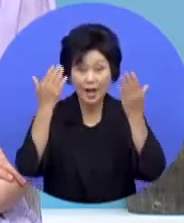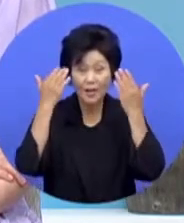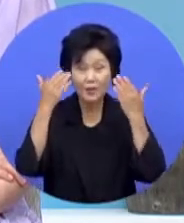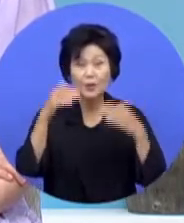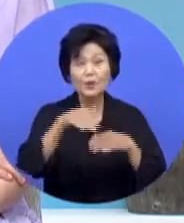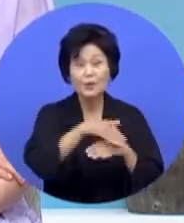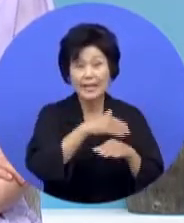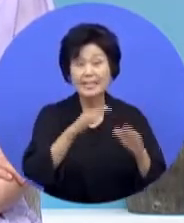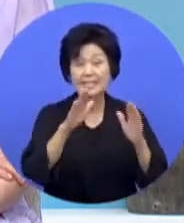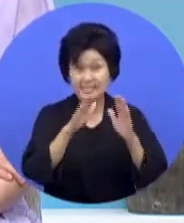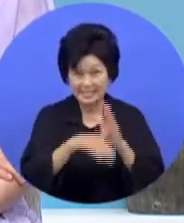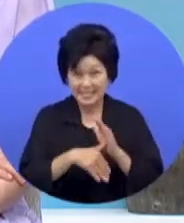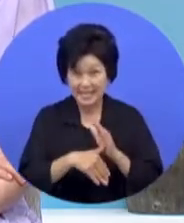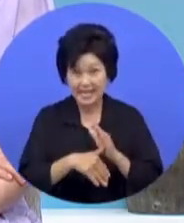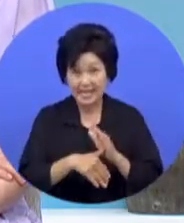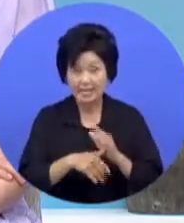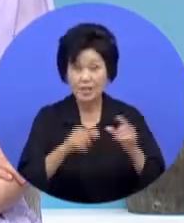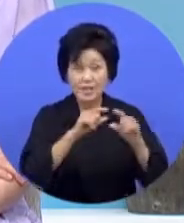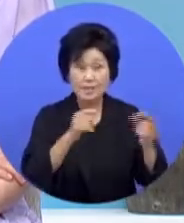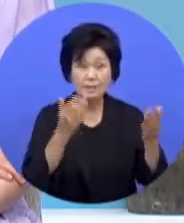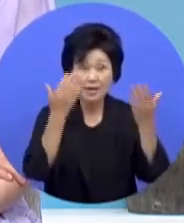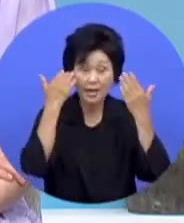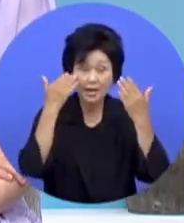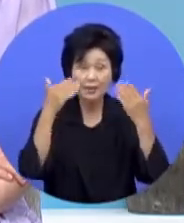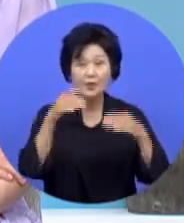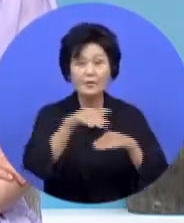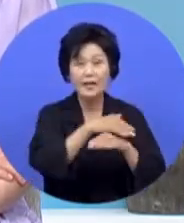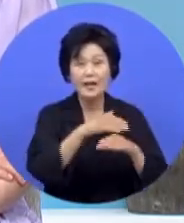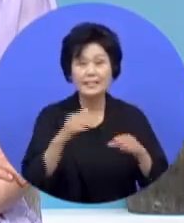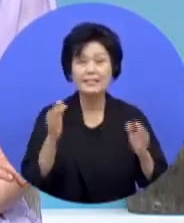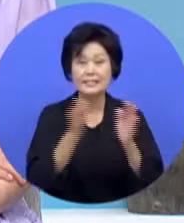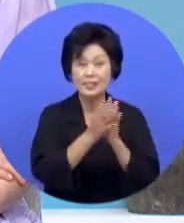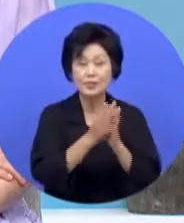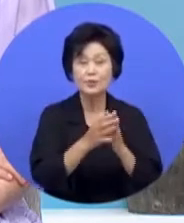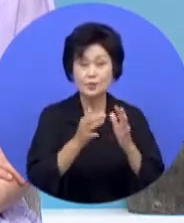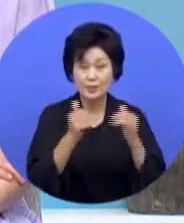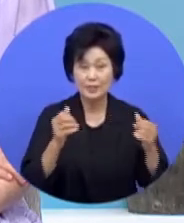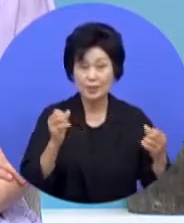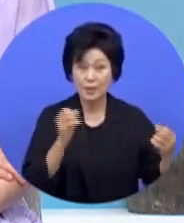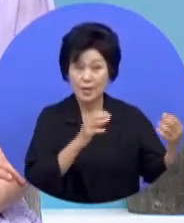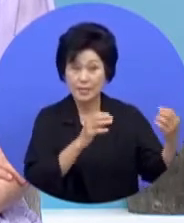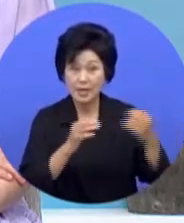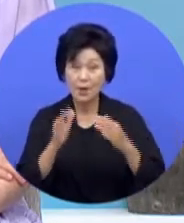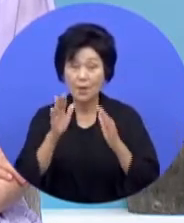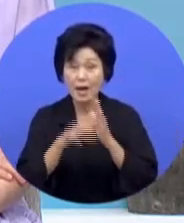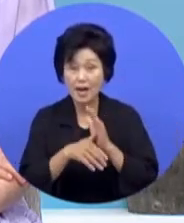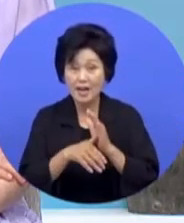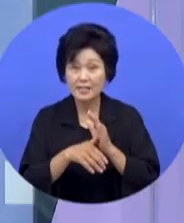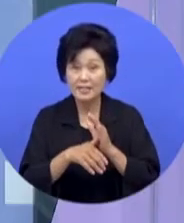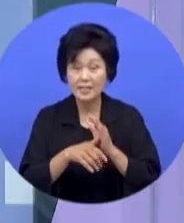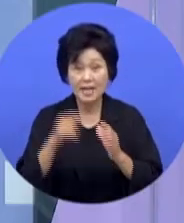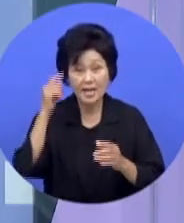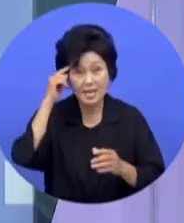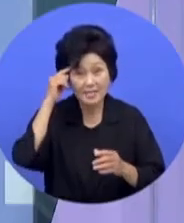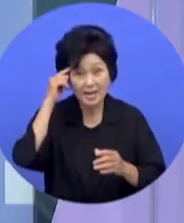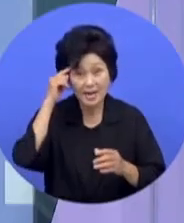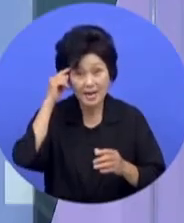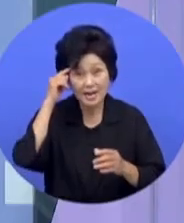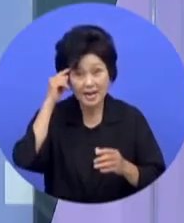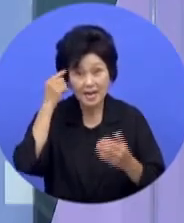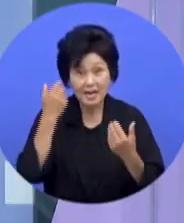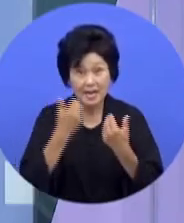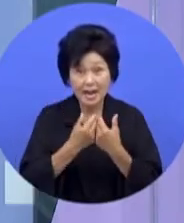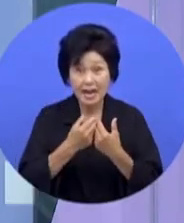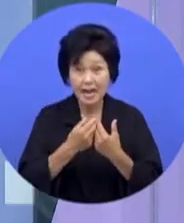다니는 친구들 이런 친구들하고 이렇게 만나면 이런 지금 얘기 때문에 가치관의 충돌 같은 건 없어요? 물론 그런 가치관의